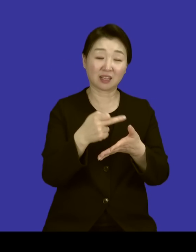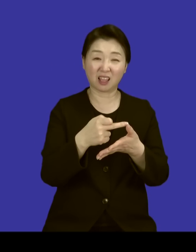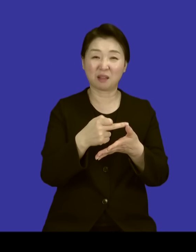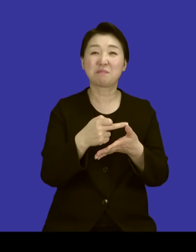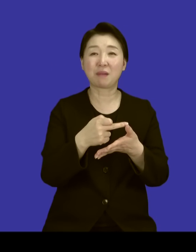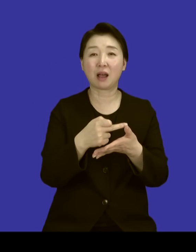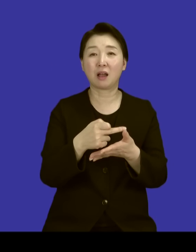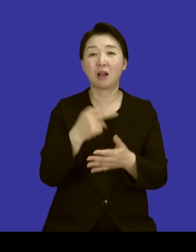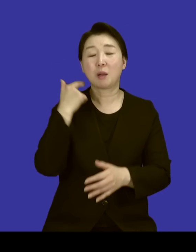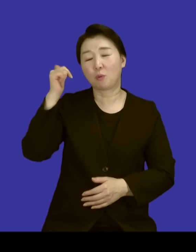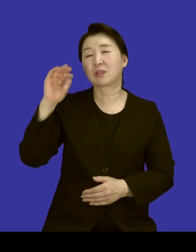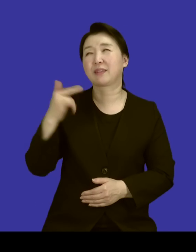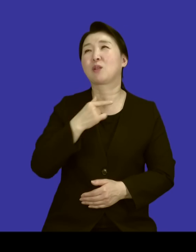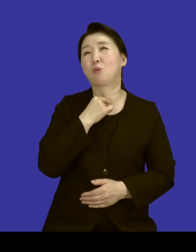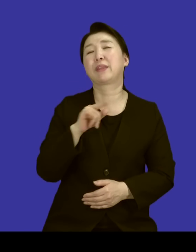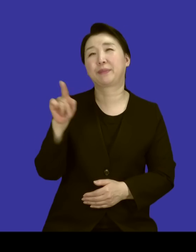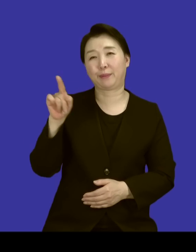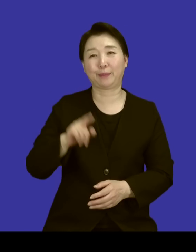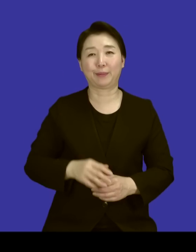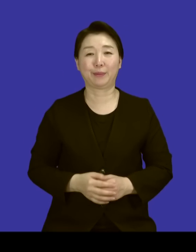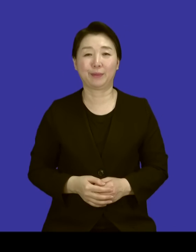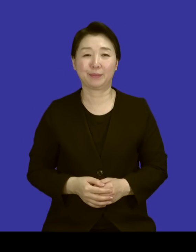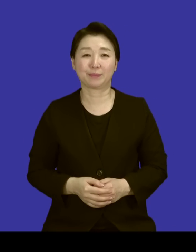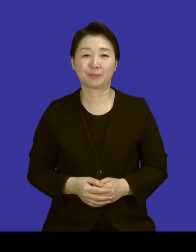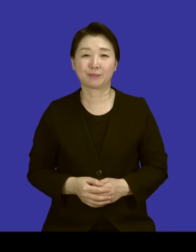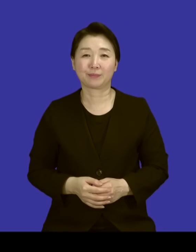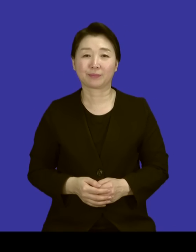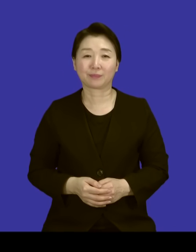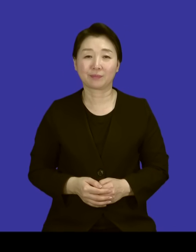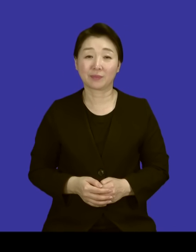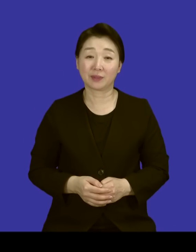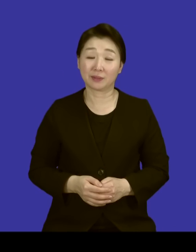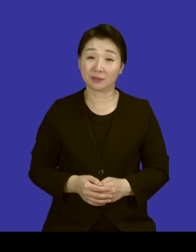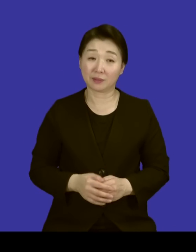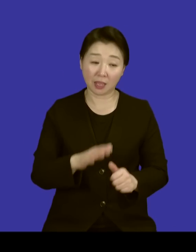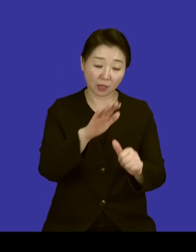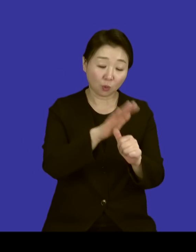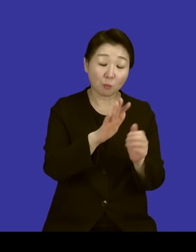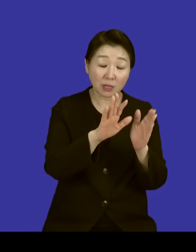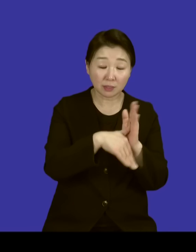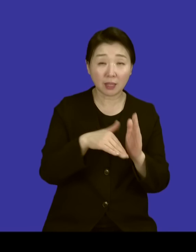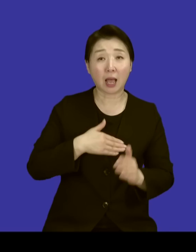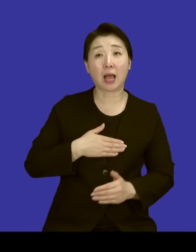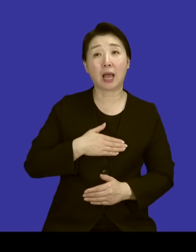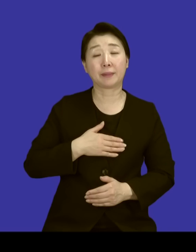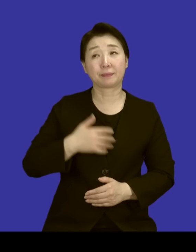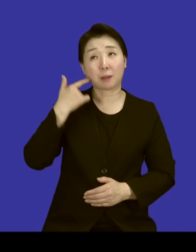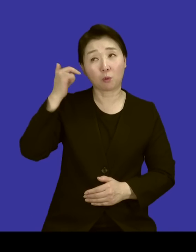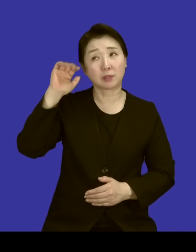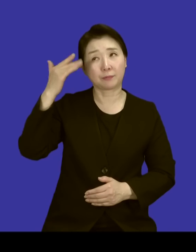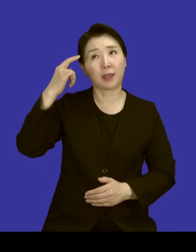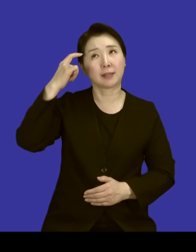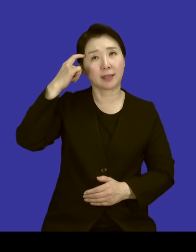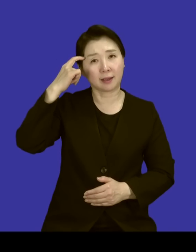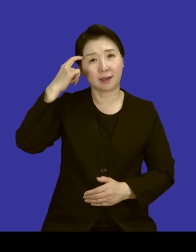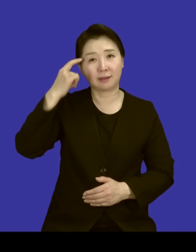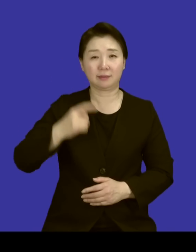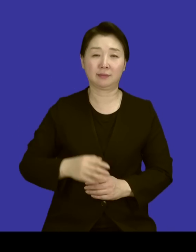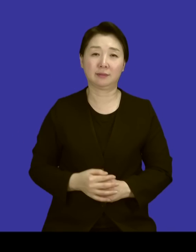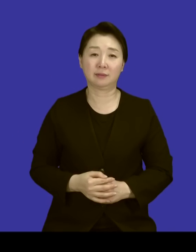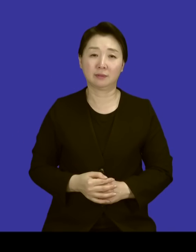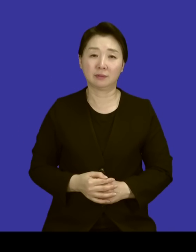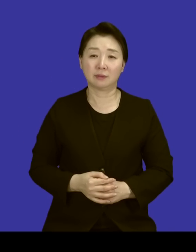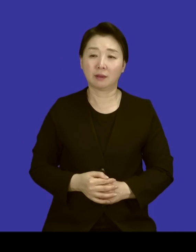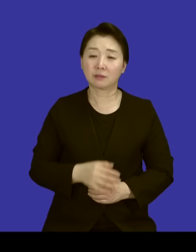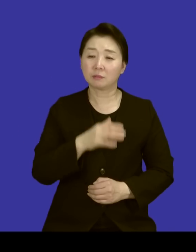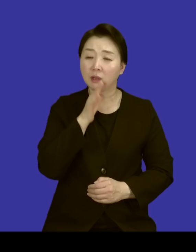되기를 어려서부터 말씀하셨어요. 네. 그래서 저는 이제 어릴 때는 당연히 나는 목사가 되어야겠다 그렇게 생각을 했죠. 네. 근데